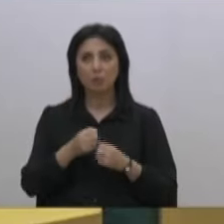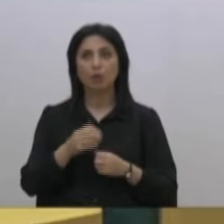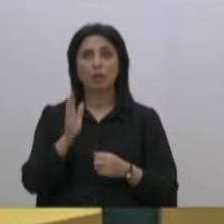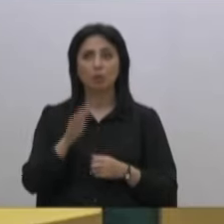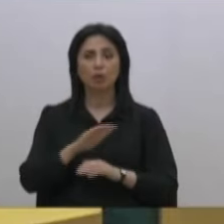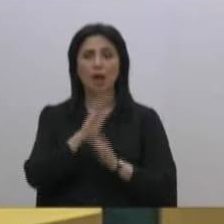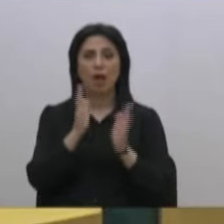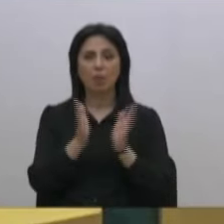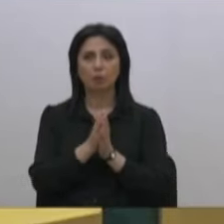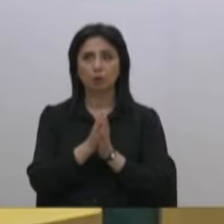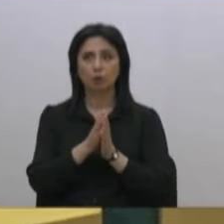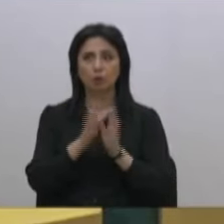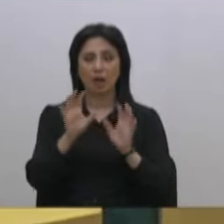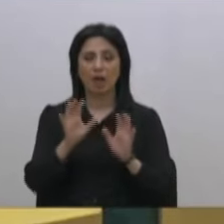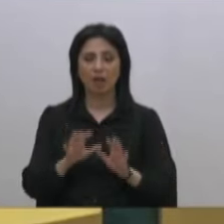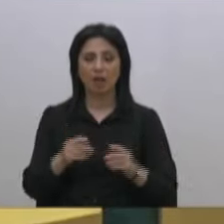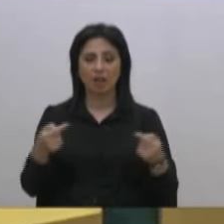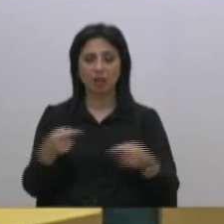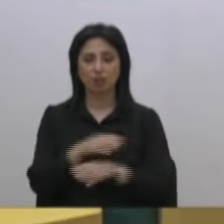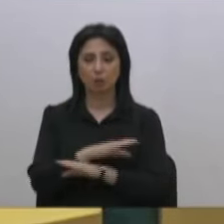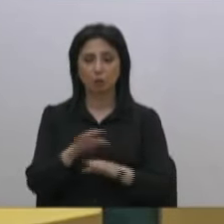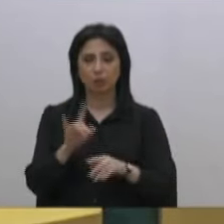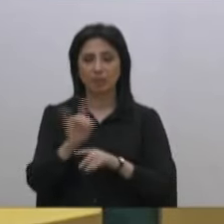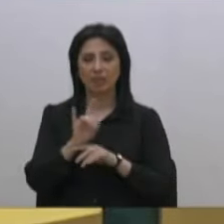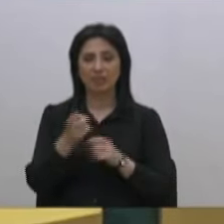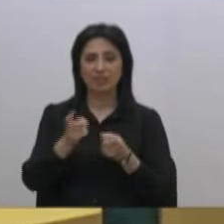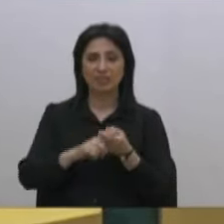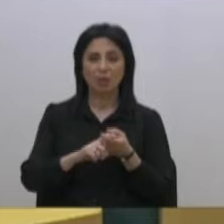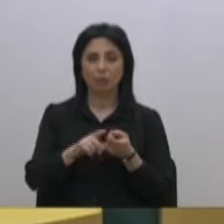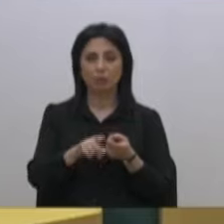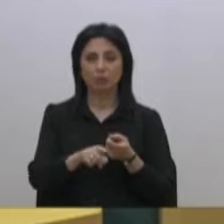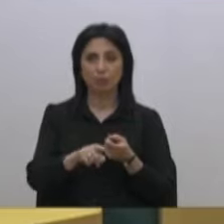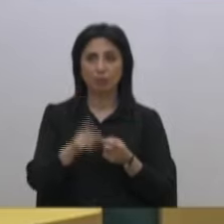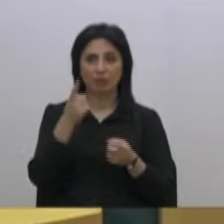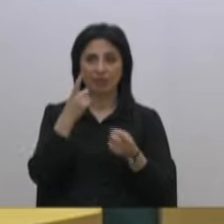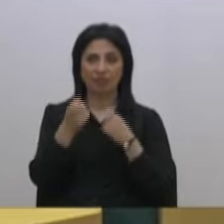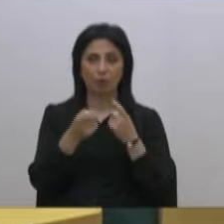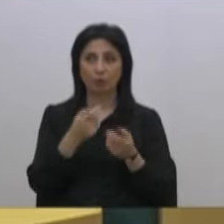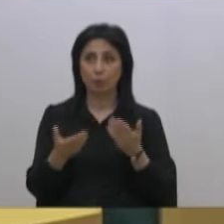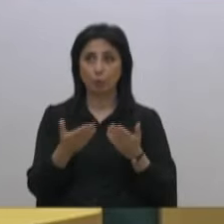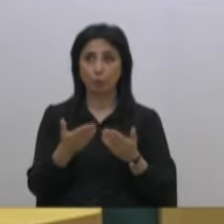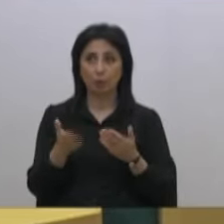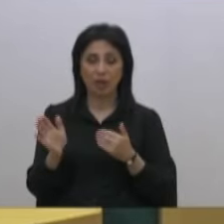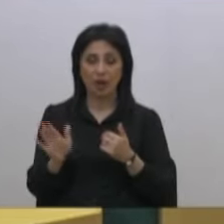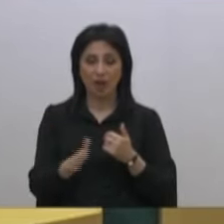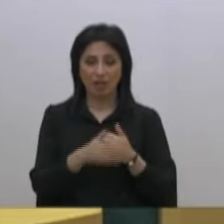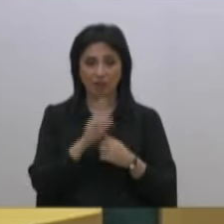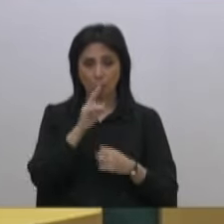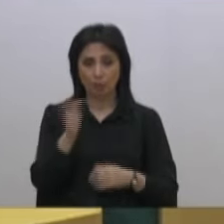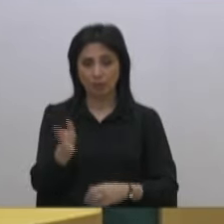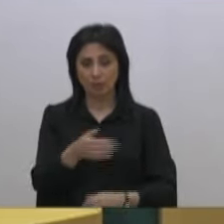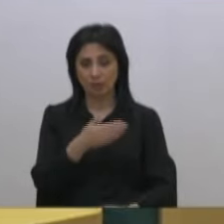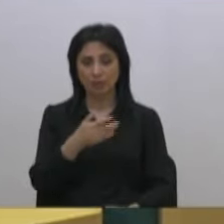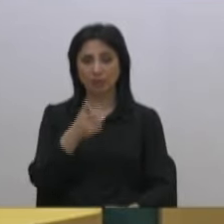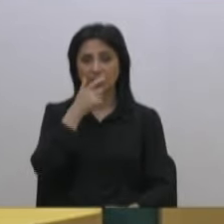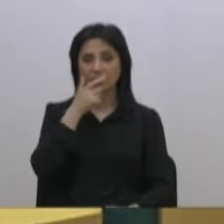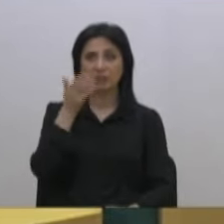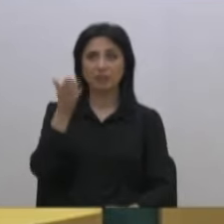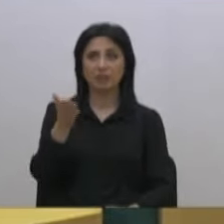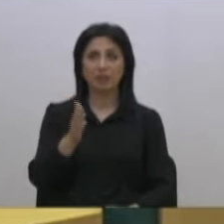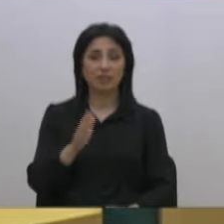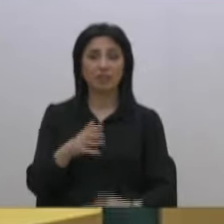იქნებოდა აბსოლუტურად კანონ შეუსაბამო და ტყუილზე დაფუძნებული ინფორმაცია. თუმცა გავიდა უკვე ორი წელი და